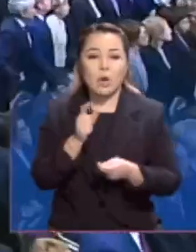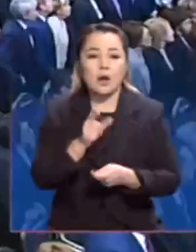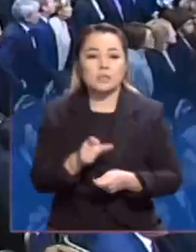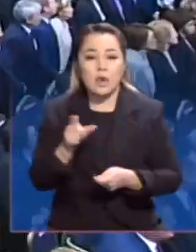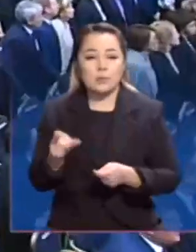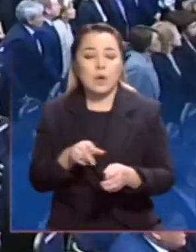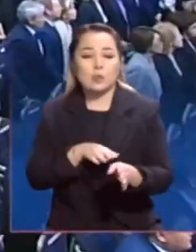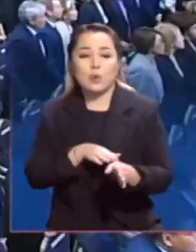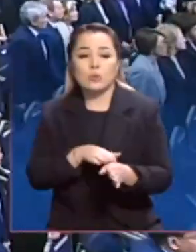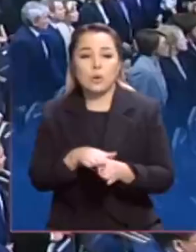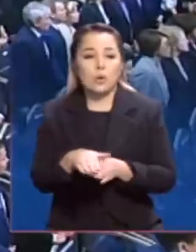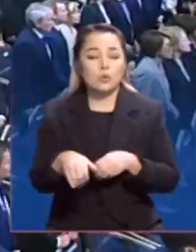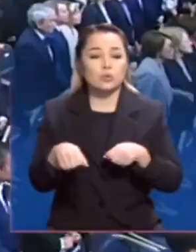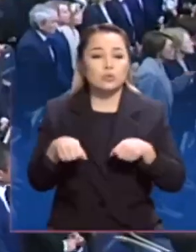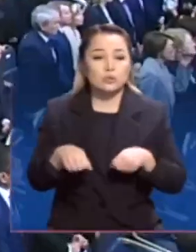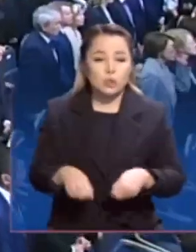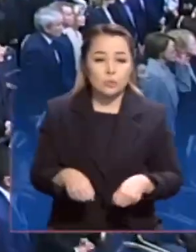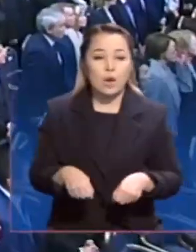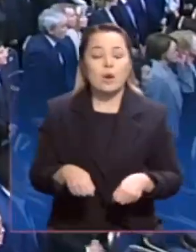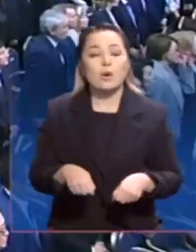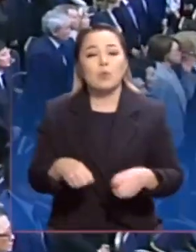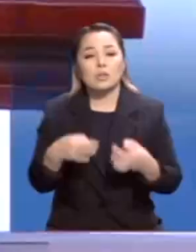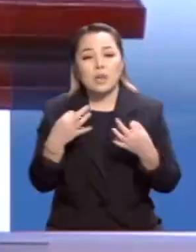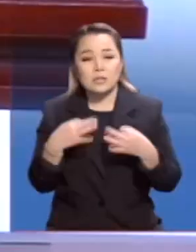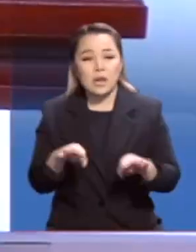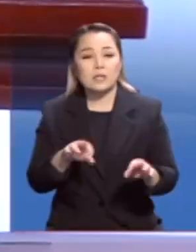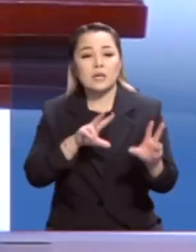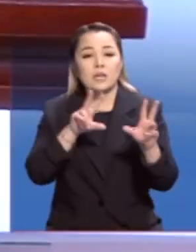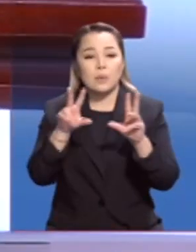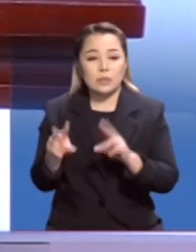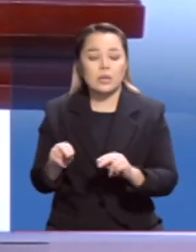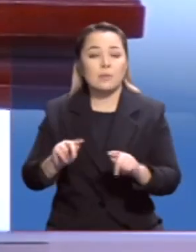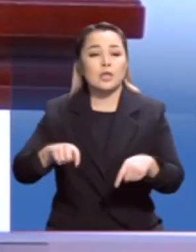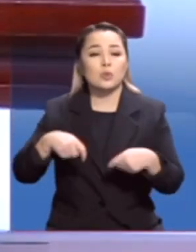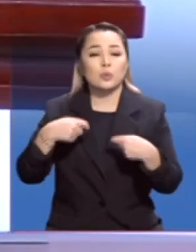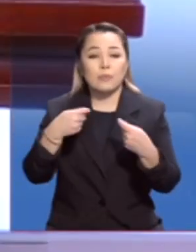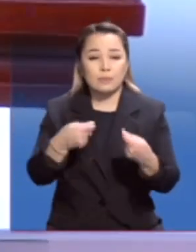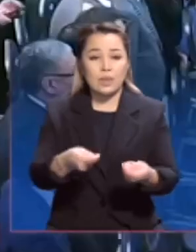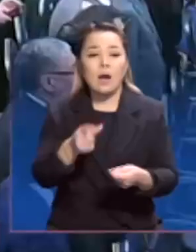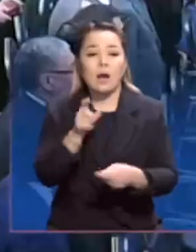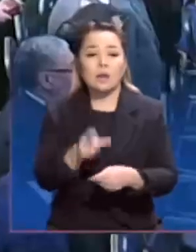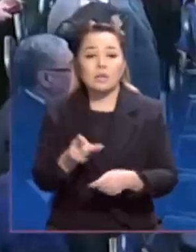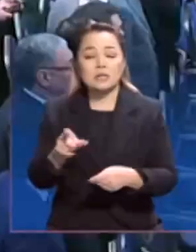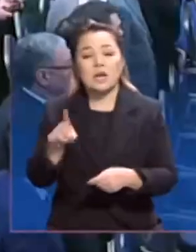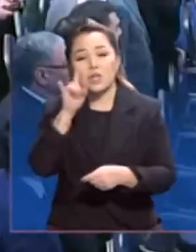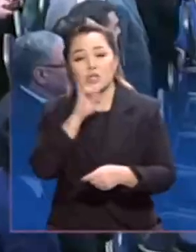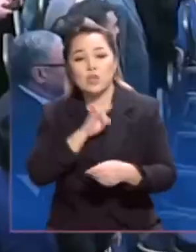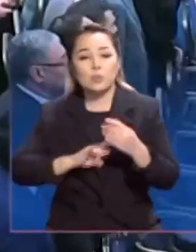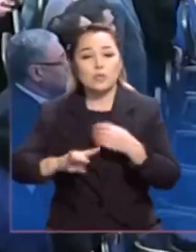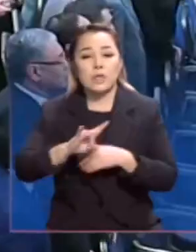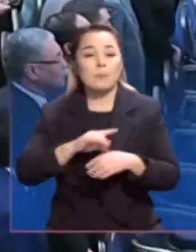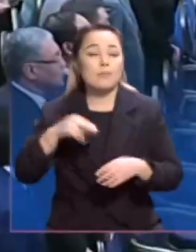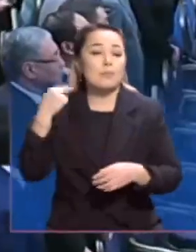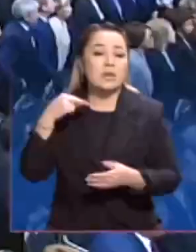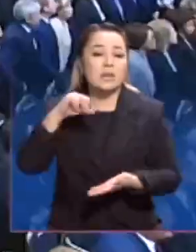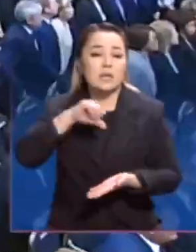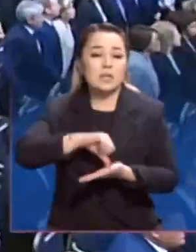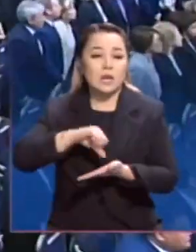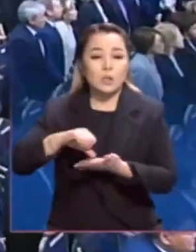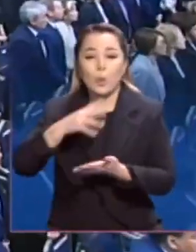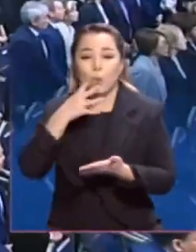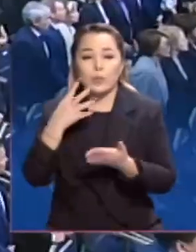азаматтардың құқықтары мен бостандықтарына кепілдік беруге, Қазақстан Республикасы президентінің